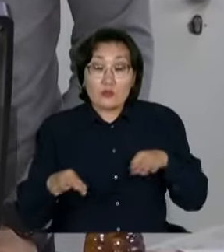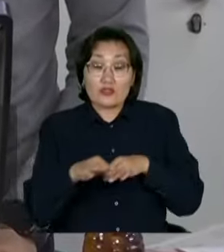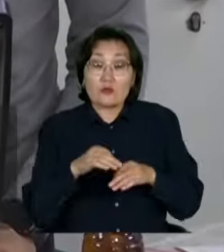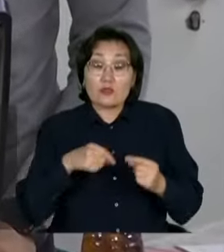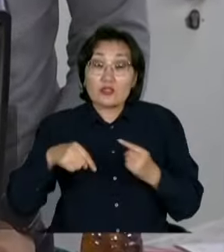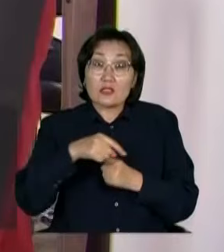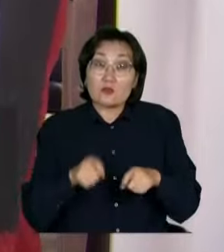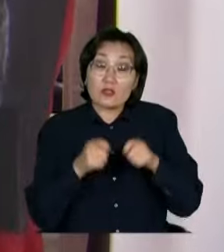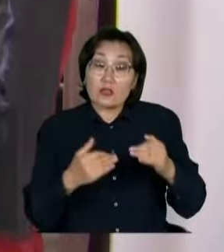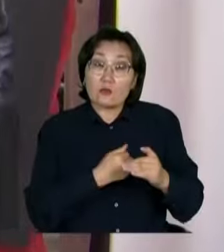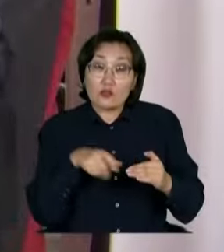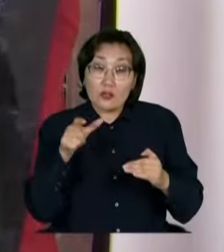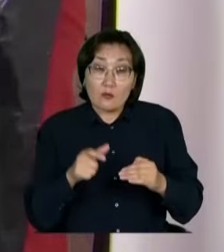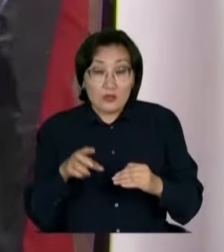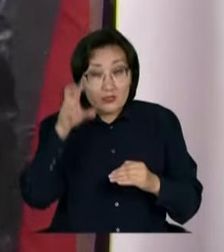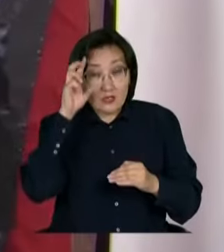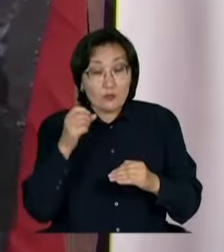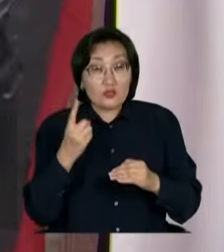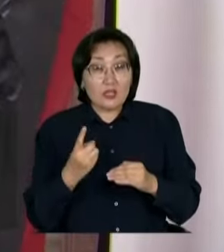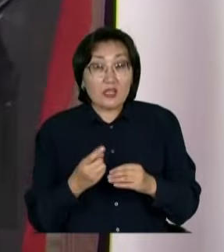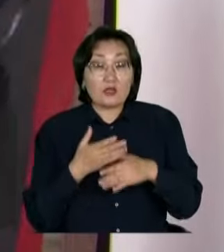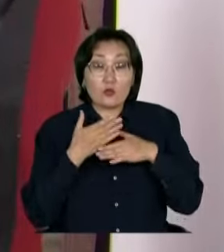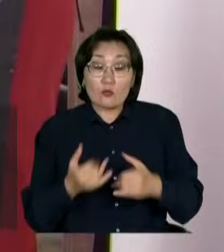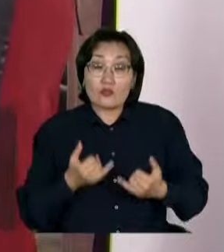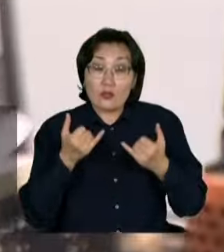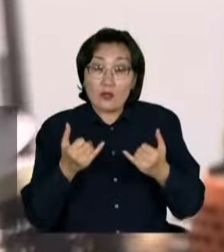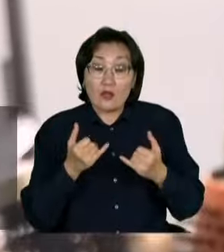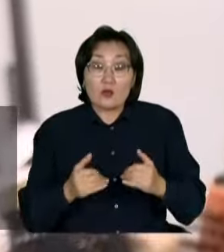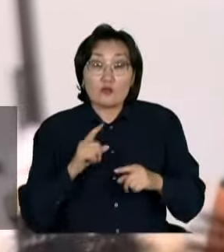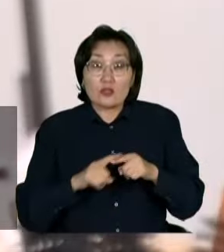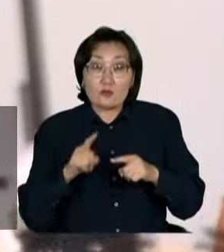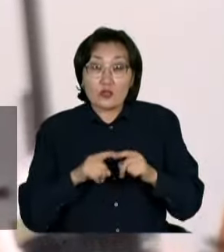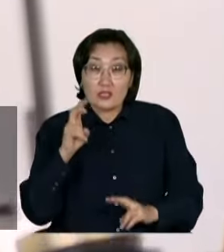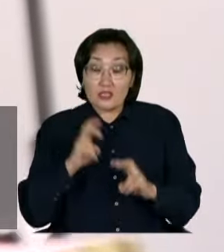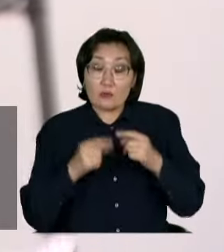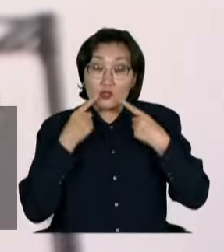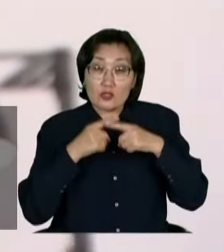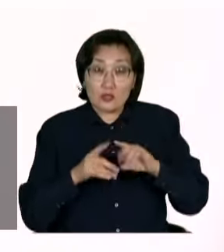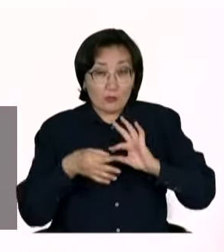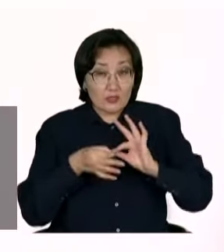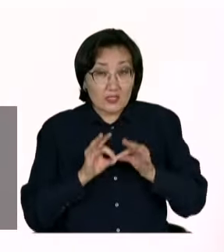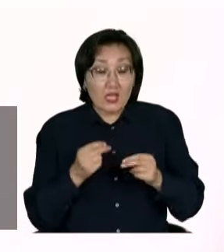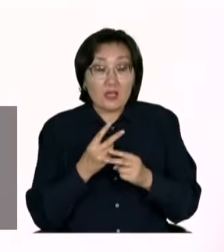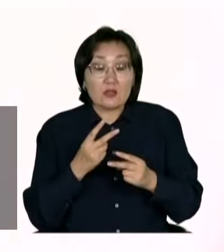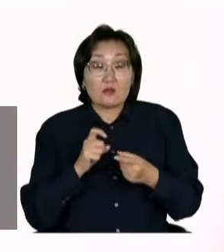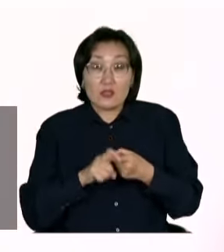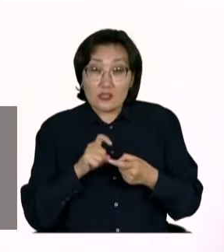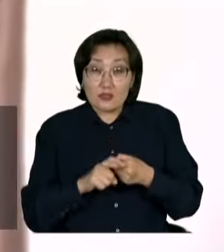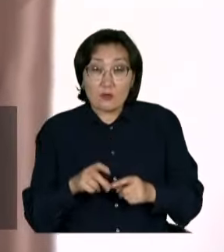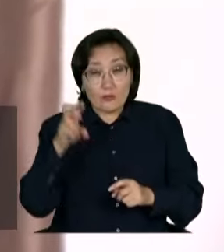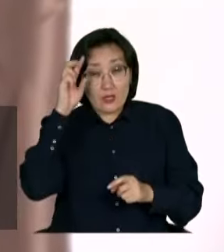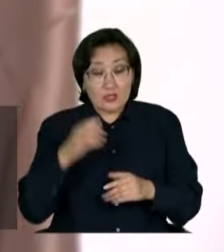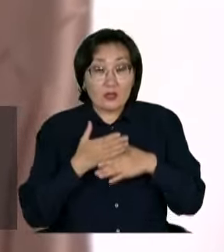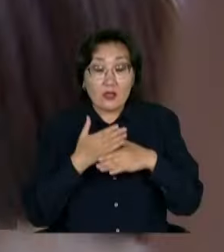тауып, кәсіп ашуға ниеттілерге көмек тағы да қол үшін созады. Жуық арада өндірістің технологиялық күрделігіне қарай мемлекеттік